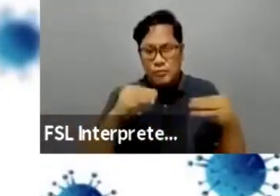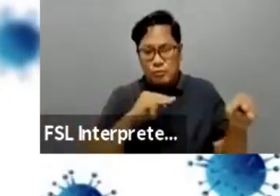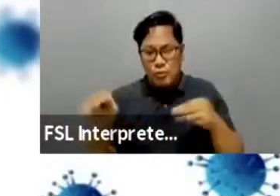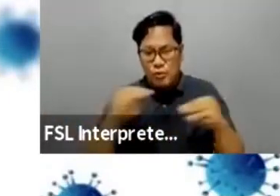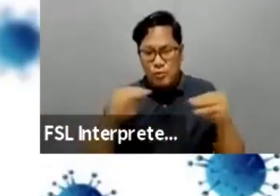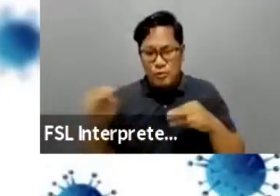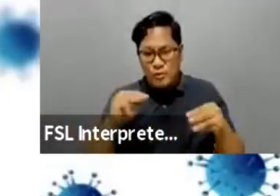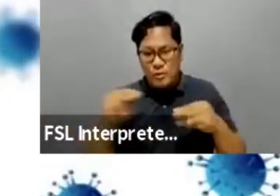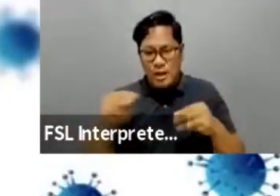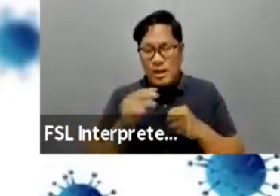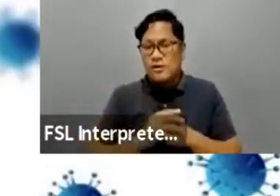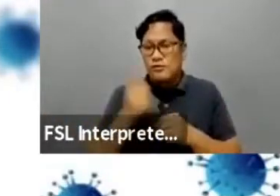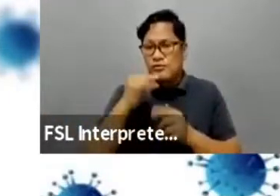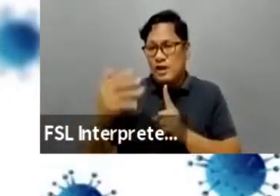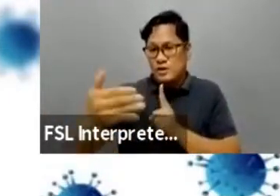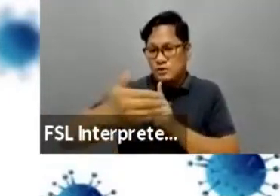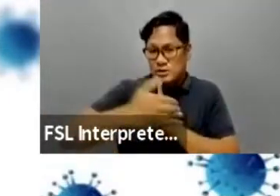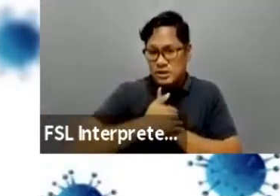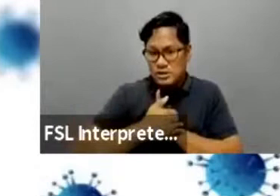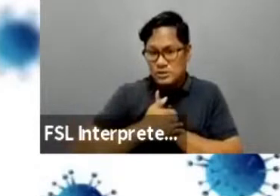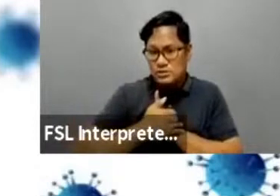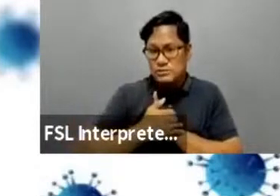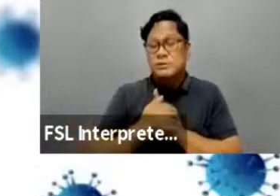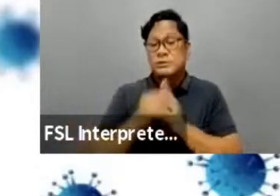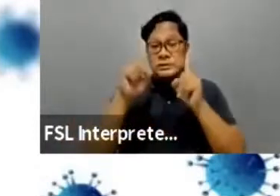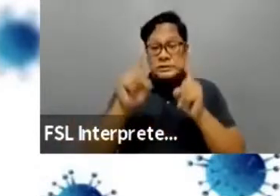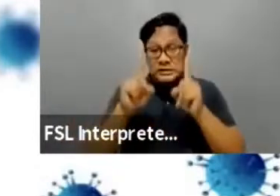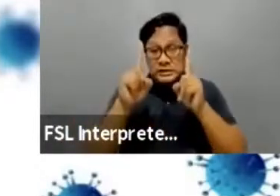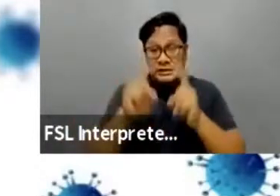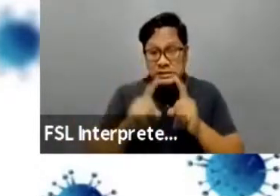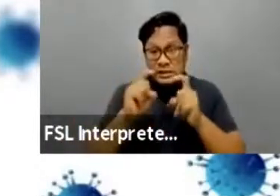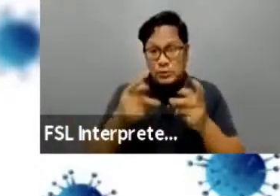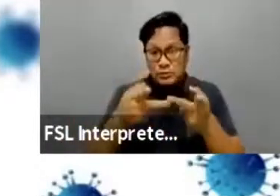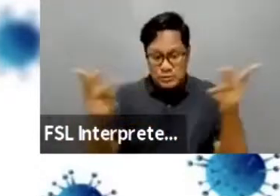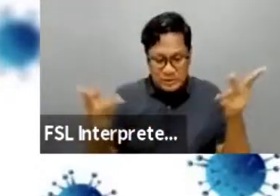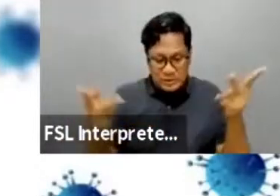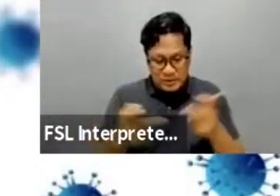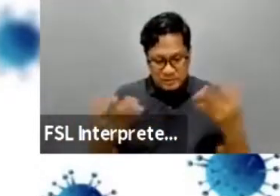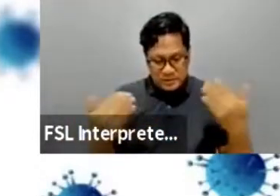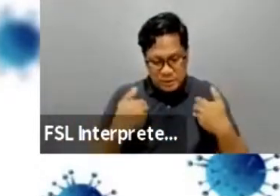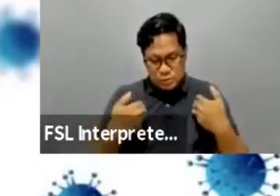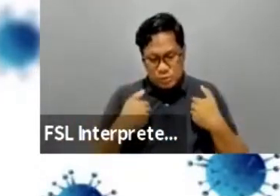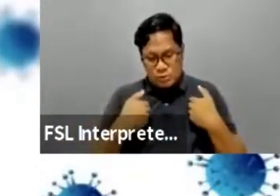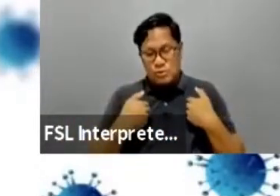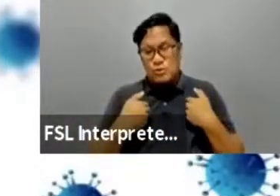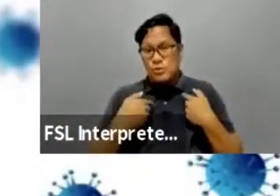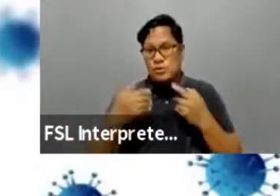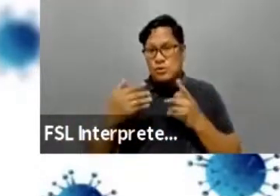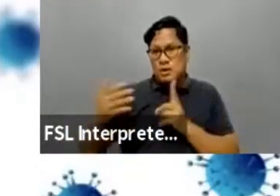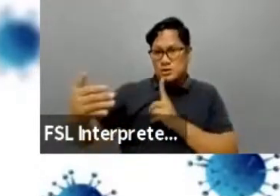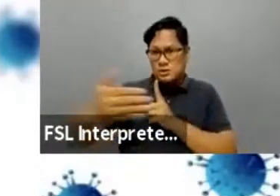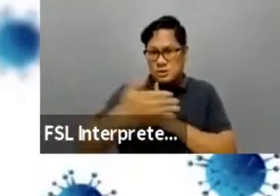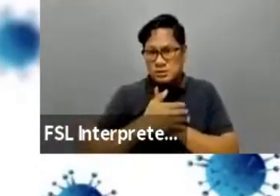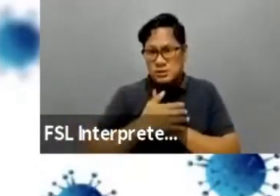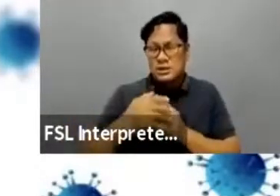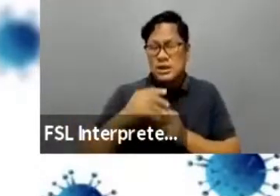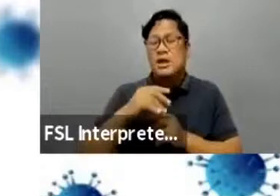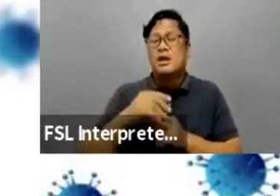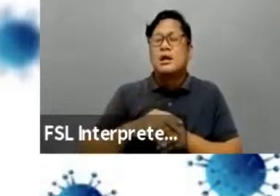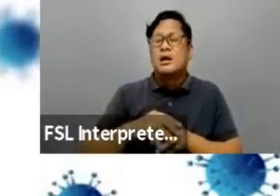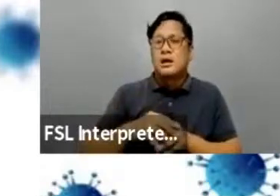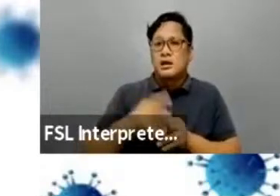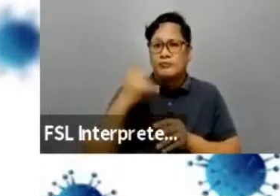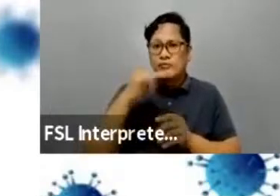modular isolation and quarantine facilities. Meron tayong mga isolation and quarantine